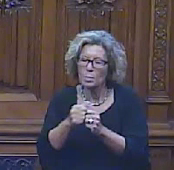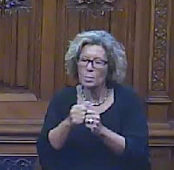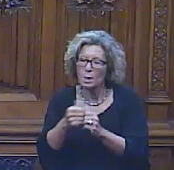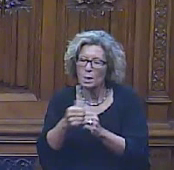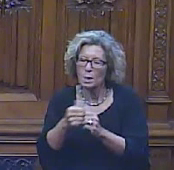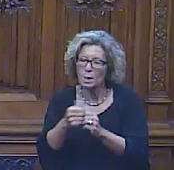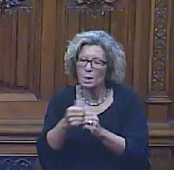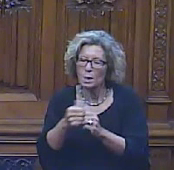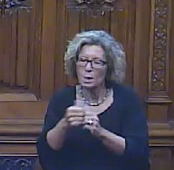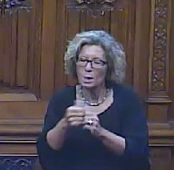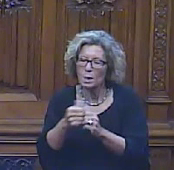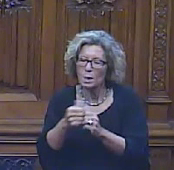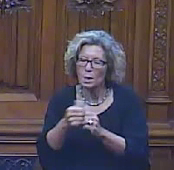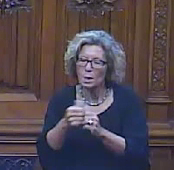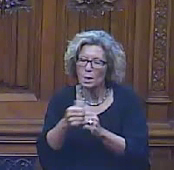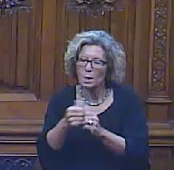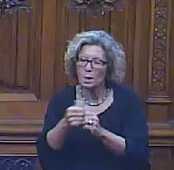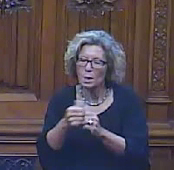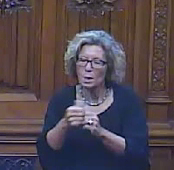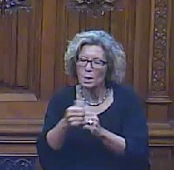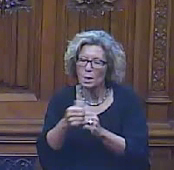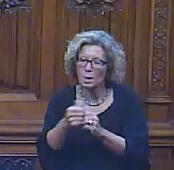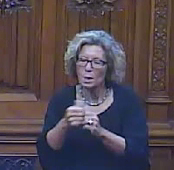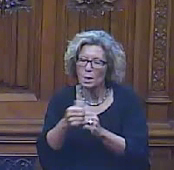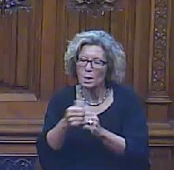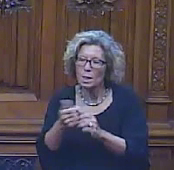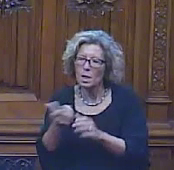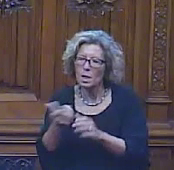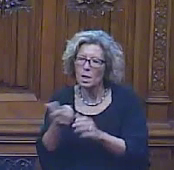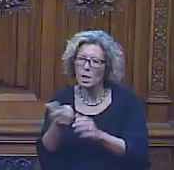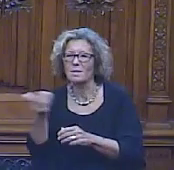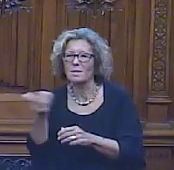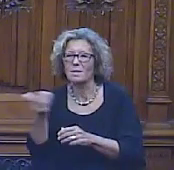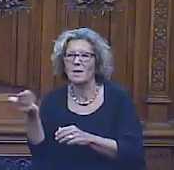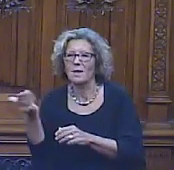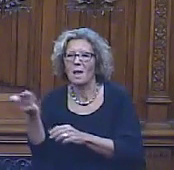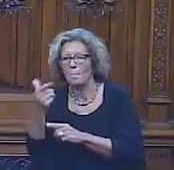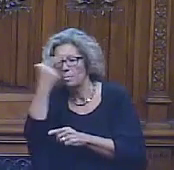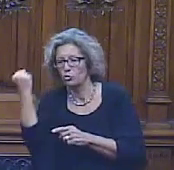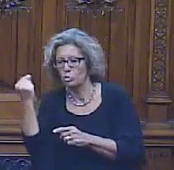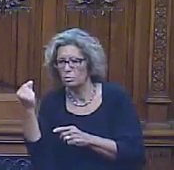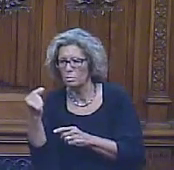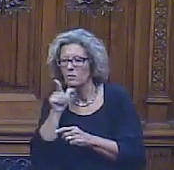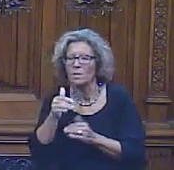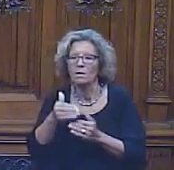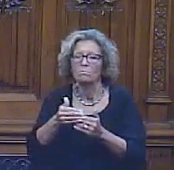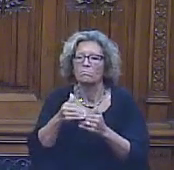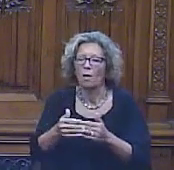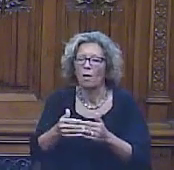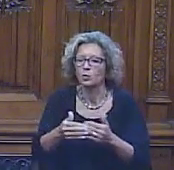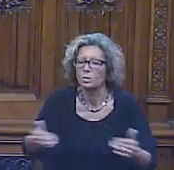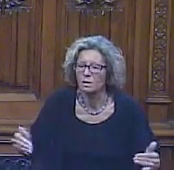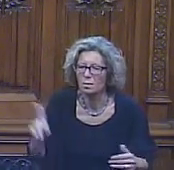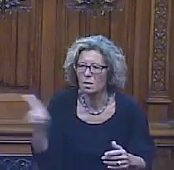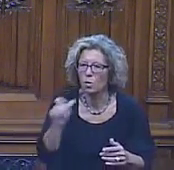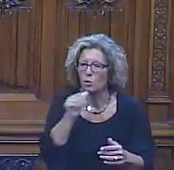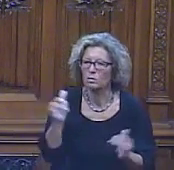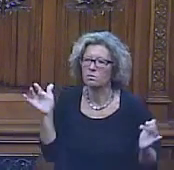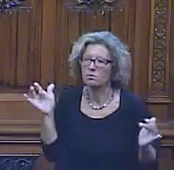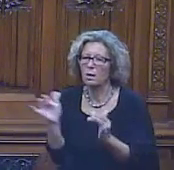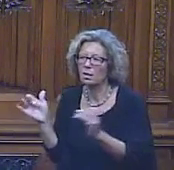Sozialdemokratie entschieden. Und wir bekämpfen die Armut und nicht die Armen. Und wir grenzen nicht aus und wir spielen auch